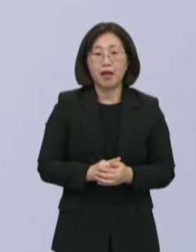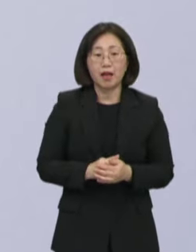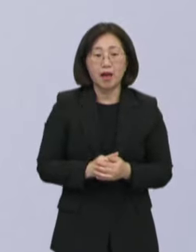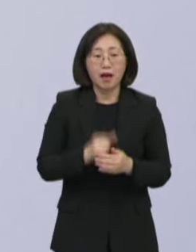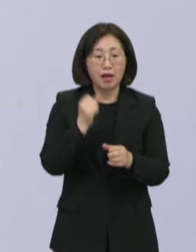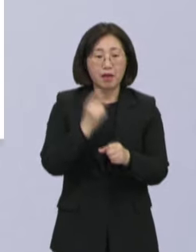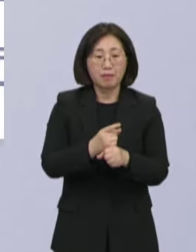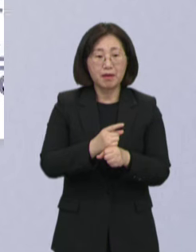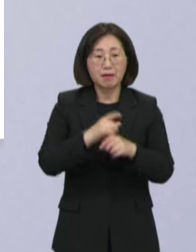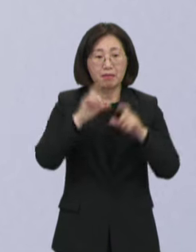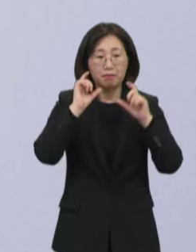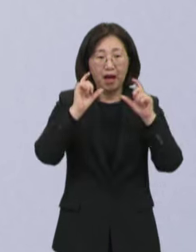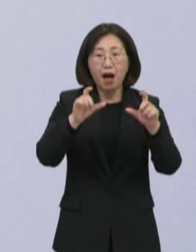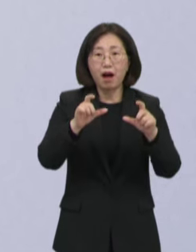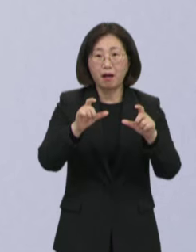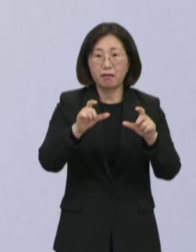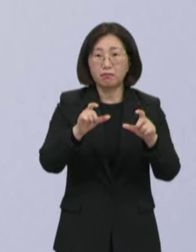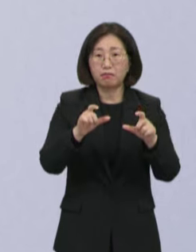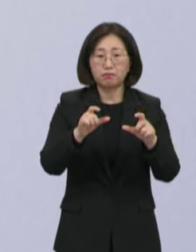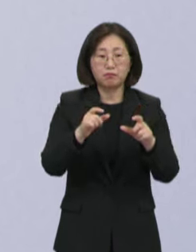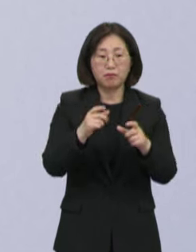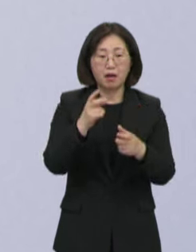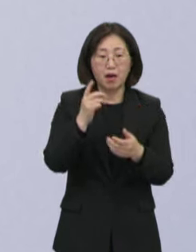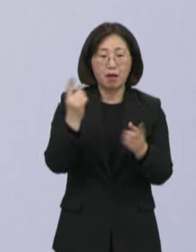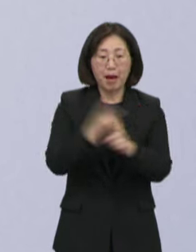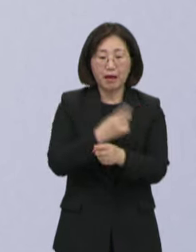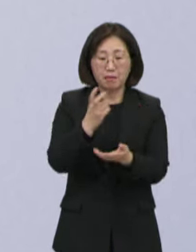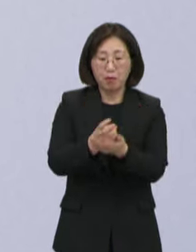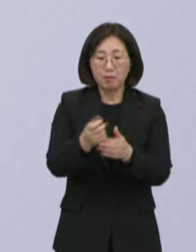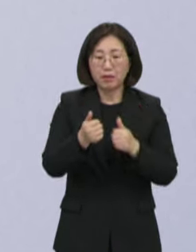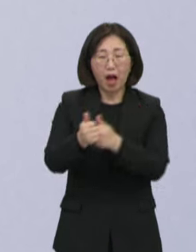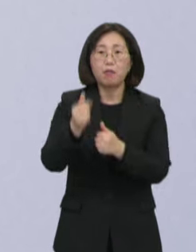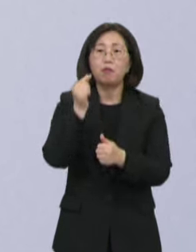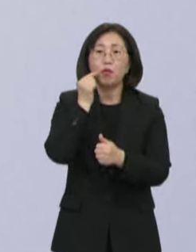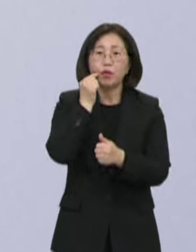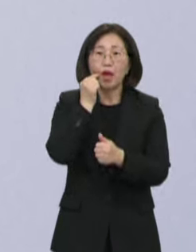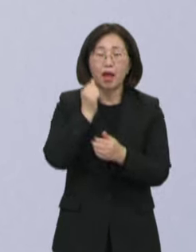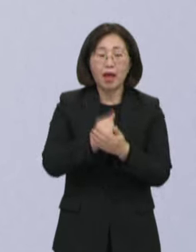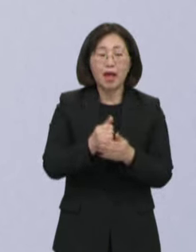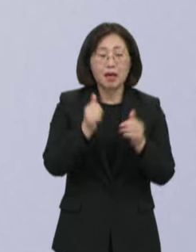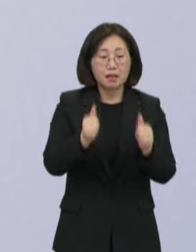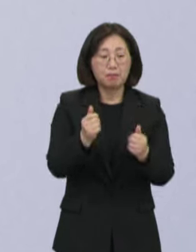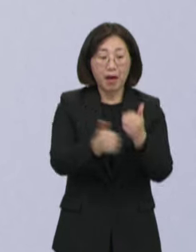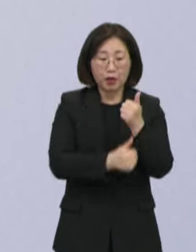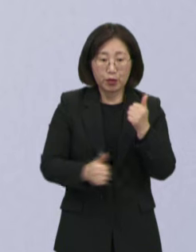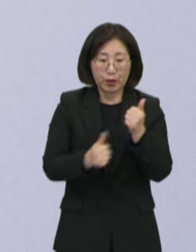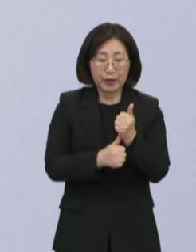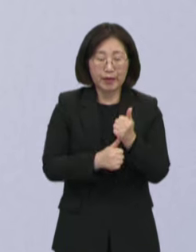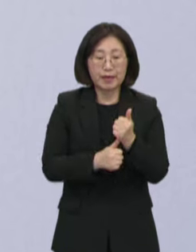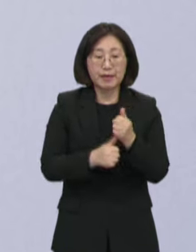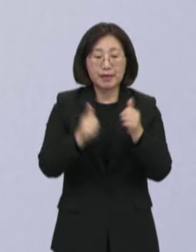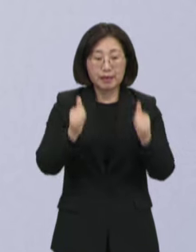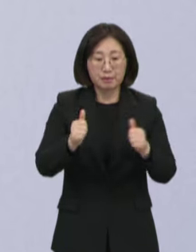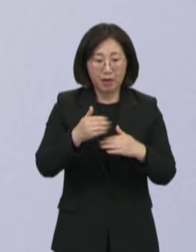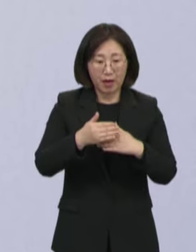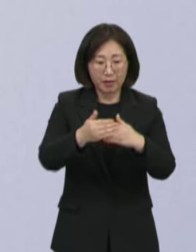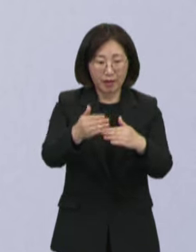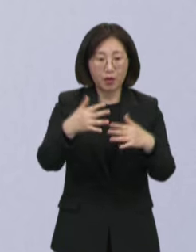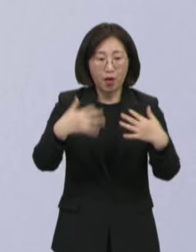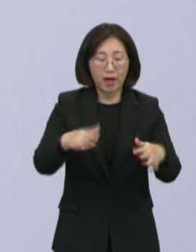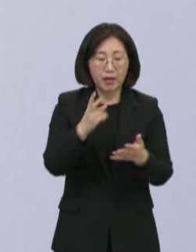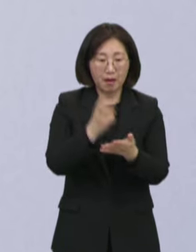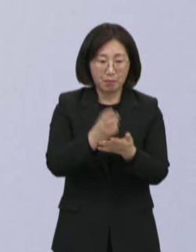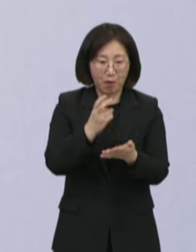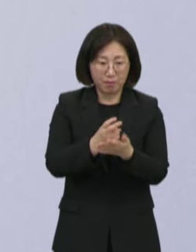중인 사건에는 바뀐 법령 적용이 불가능하다고 보고 있고 행정심판위원회는 심판 과정에서 완화된 법령